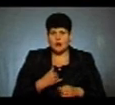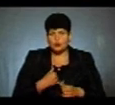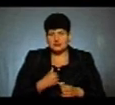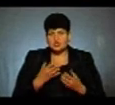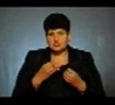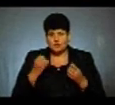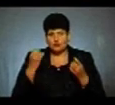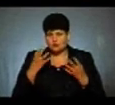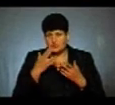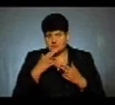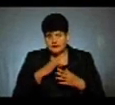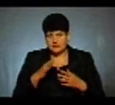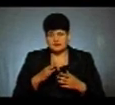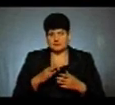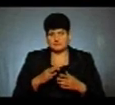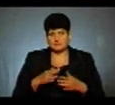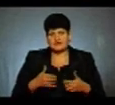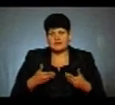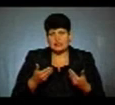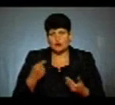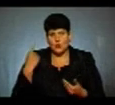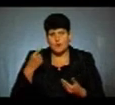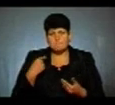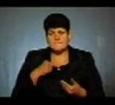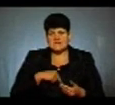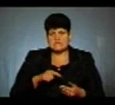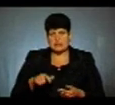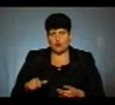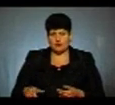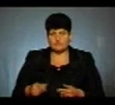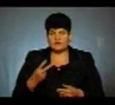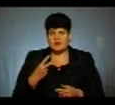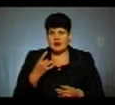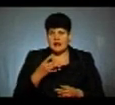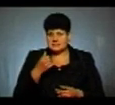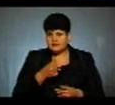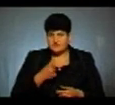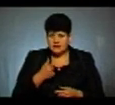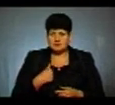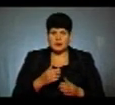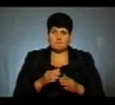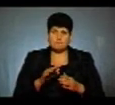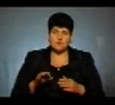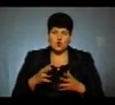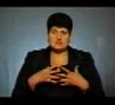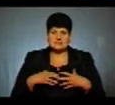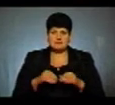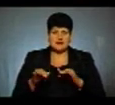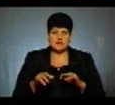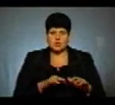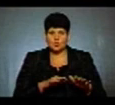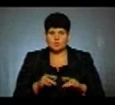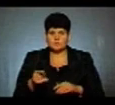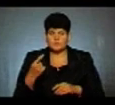не дуже звикла звертатись до психологів. Крім того, приблизно 2 рази в рік ми якби про сімейний рух Тернопільщини,